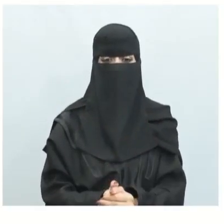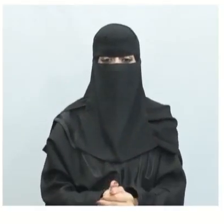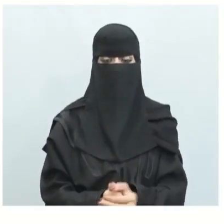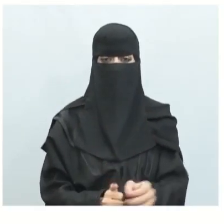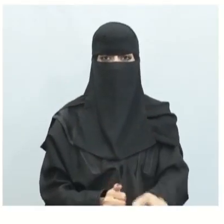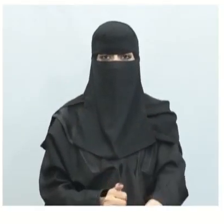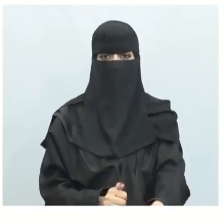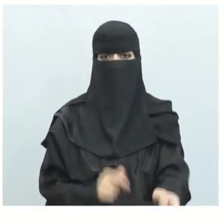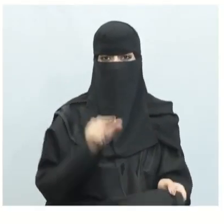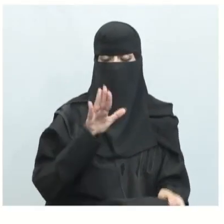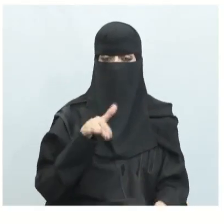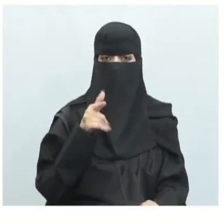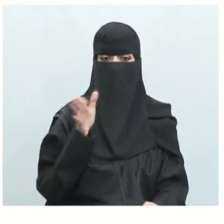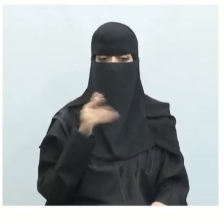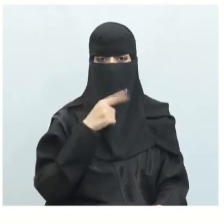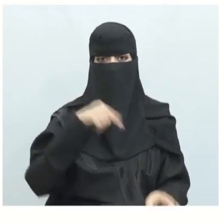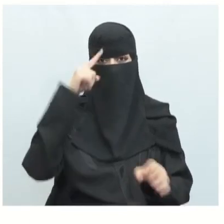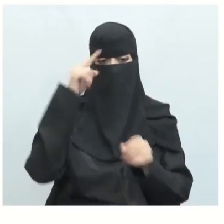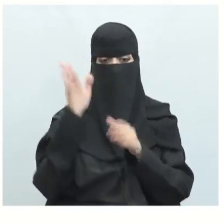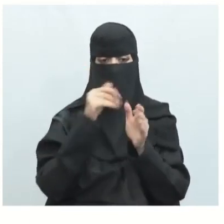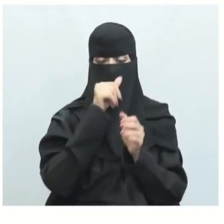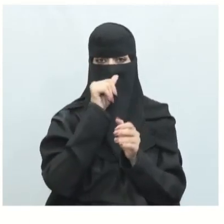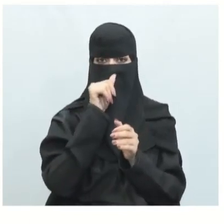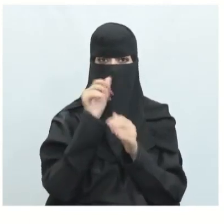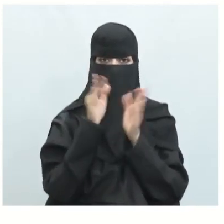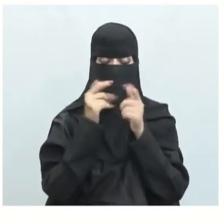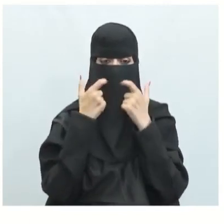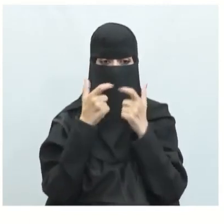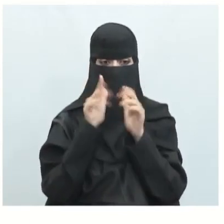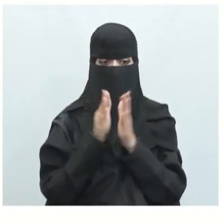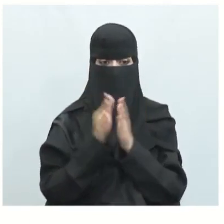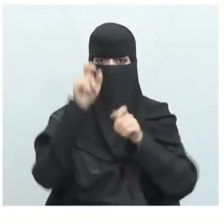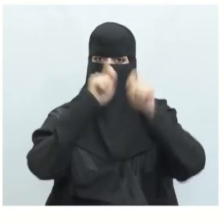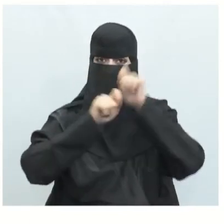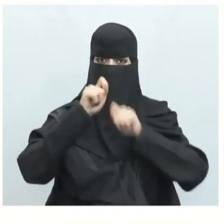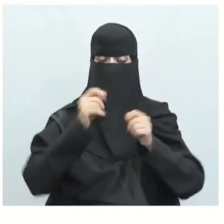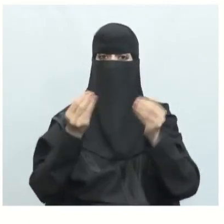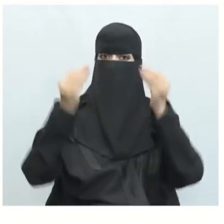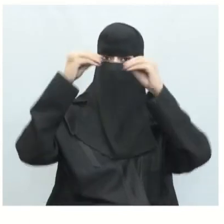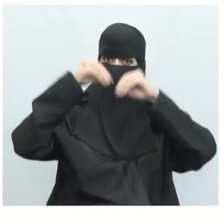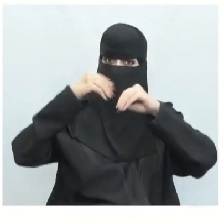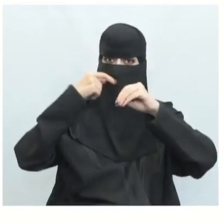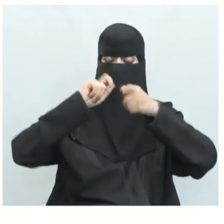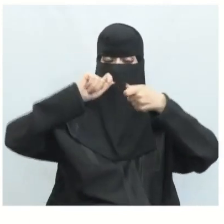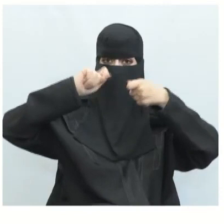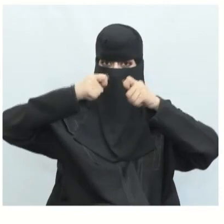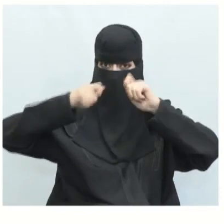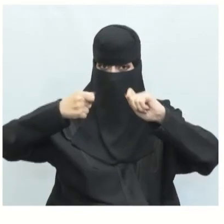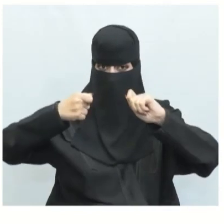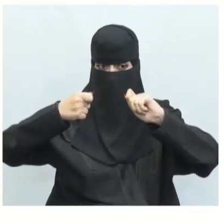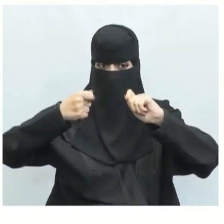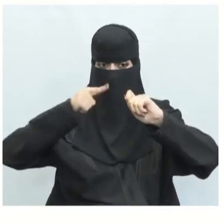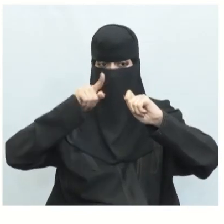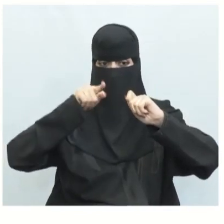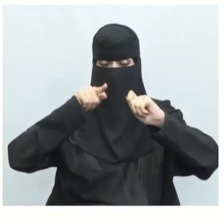المخطط لدينا هذا المثال لاحظ هنا عمليه اضافه العقد